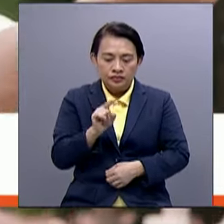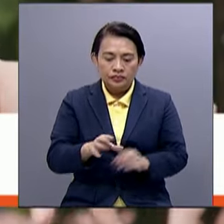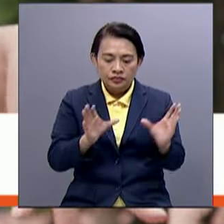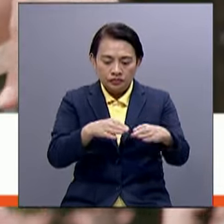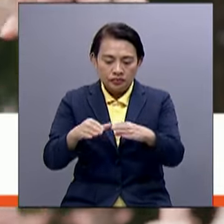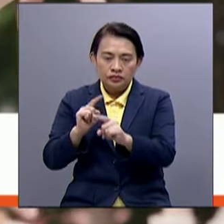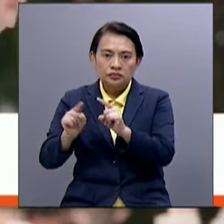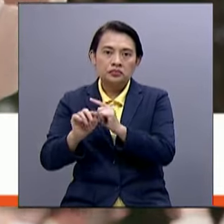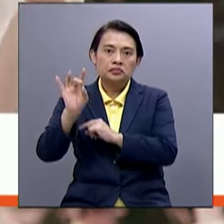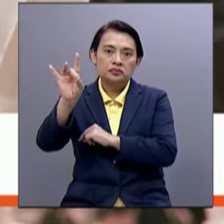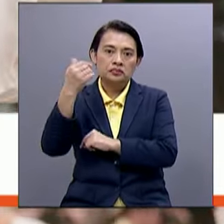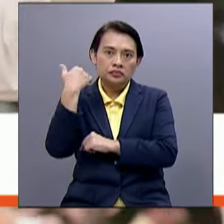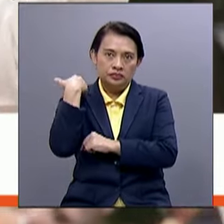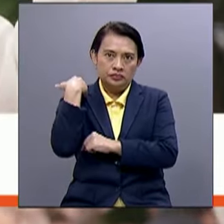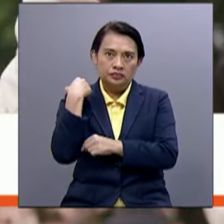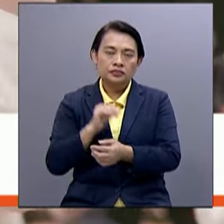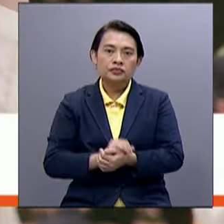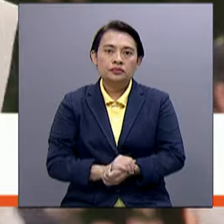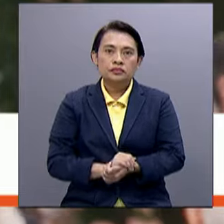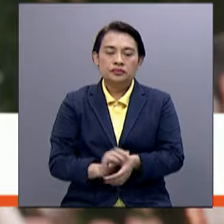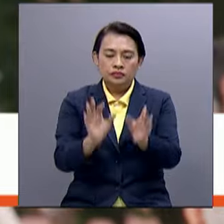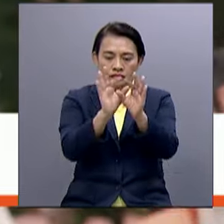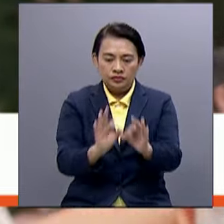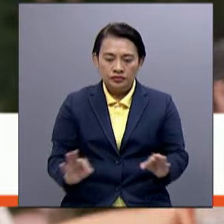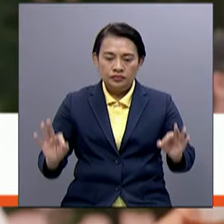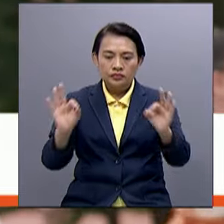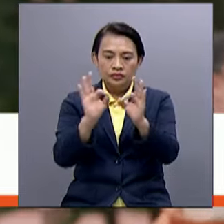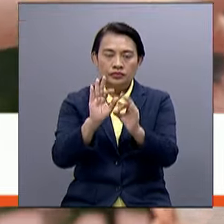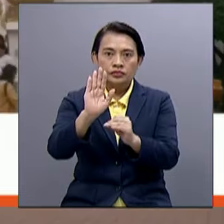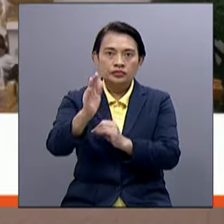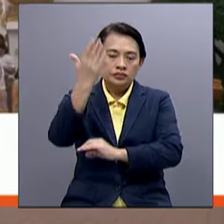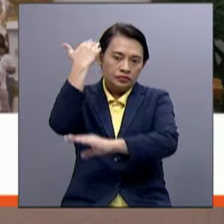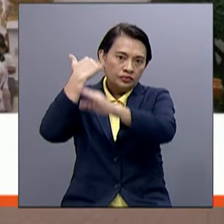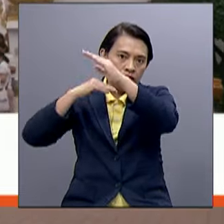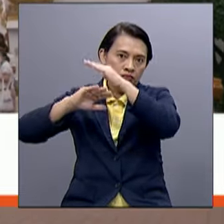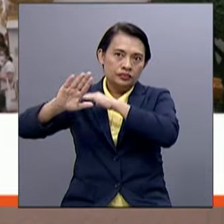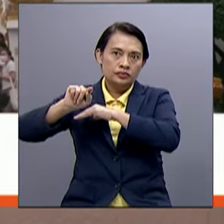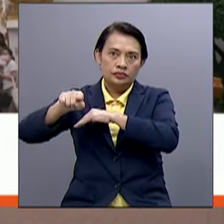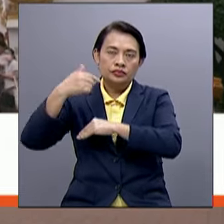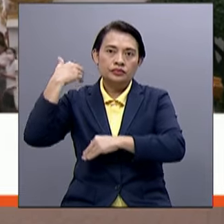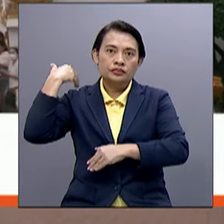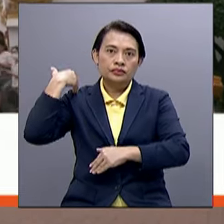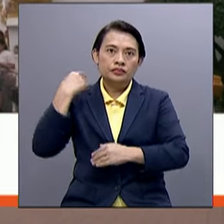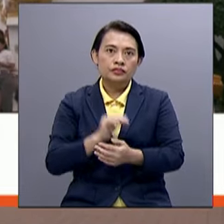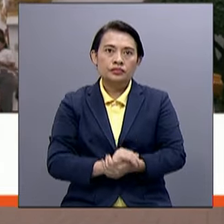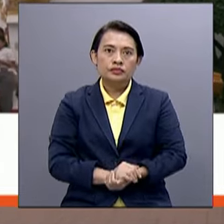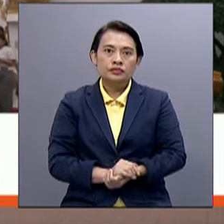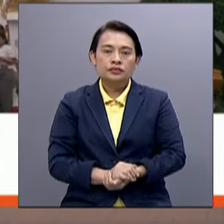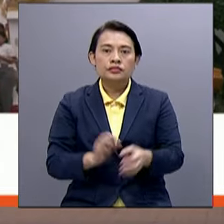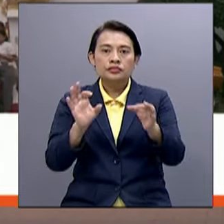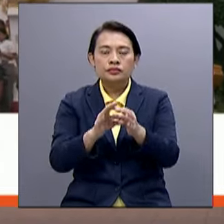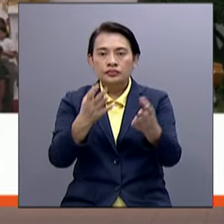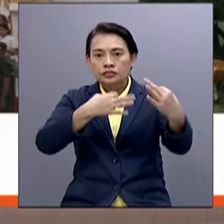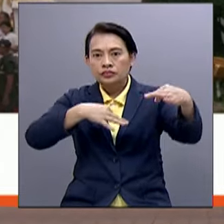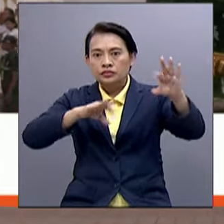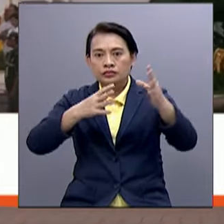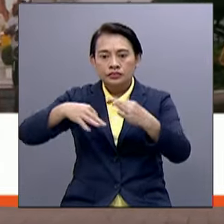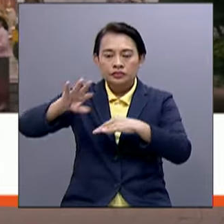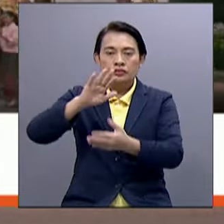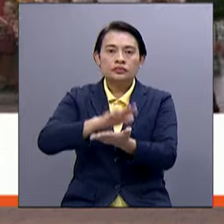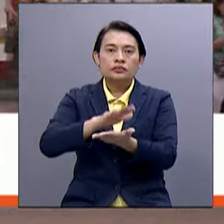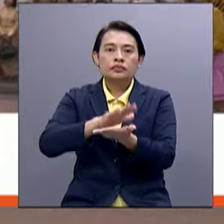าแล้วค่ะแต่ในครั้งนี้รำลึกความสำคัญของตำนานพระธาตุพนมหรือตำนานอุรังคธาตุกันด้วยการรำบูชาของนักเรียนโรงเรียนธ